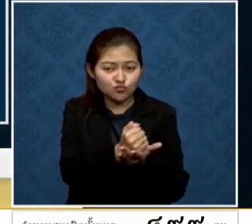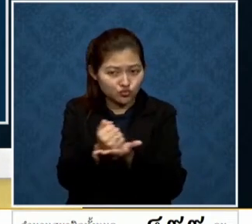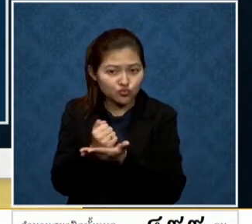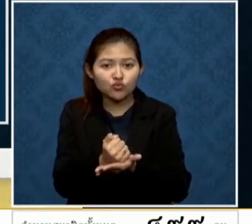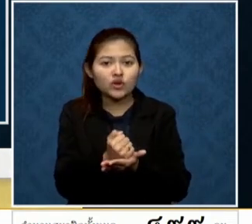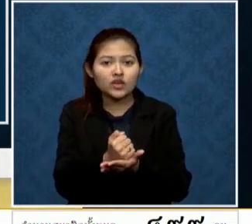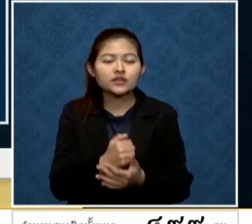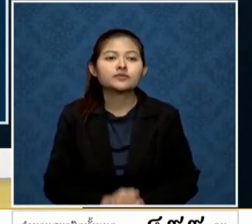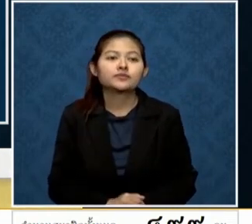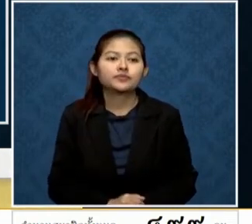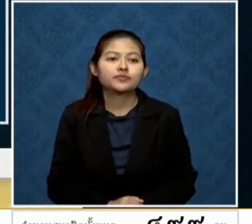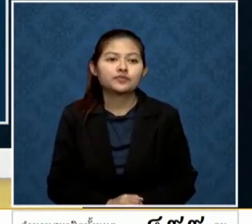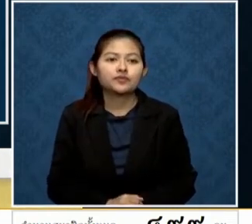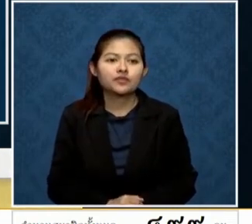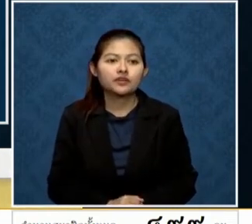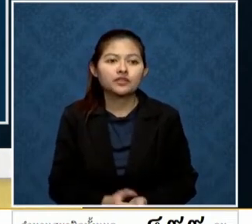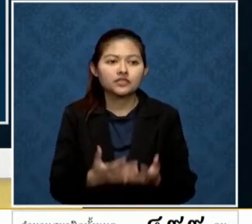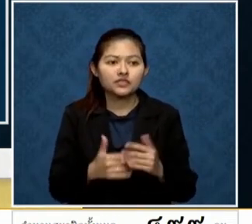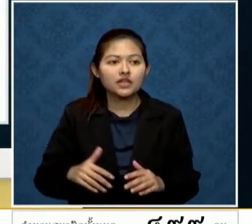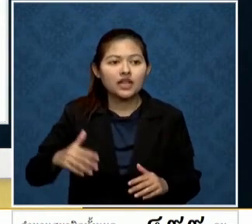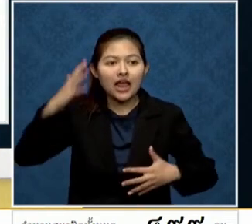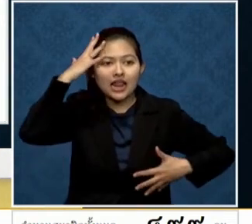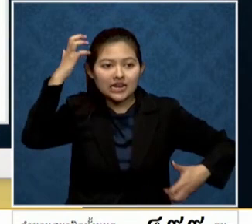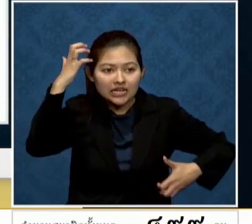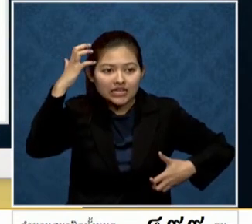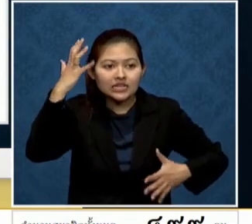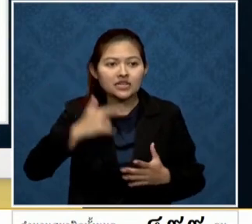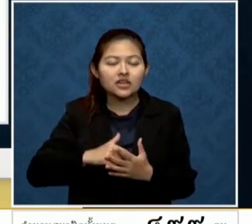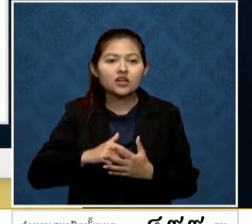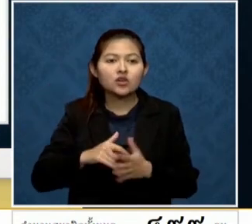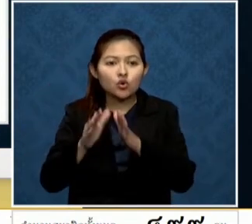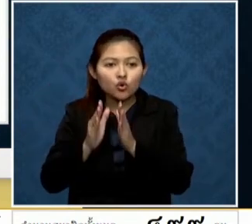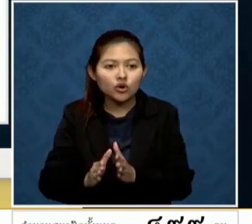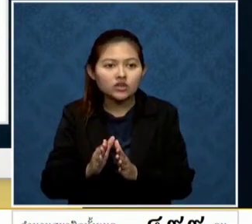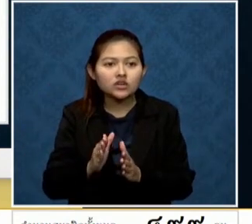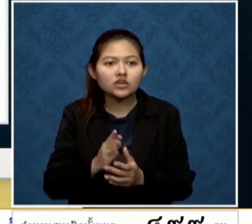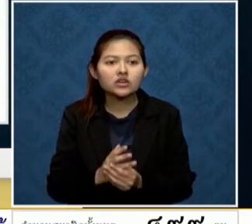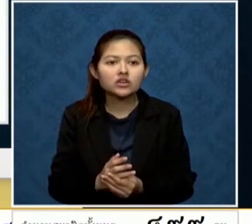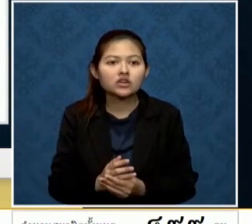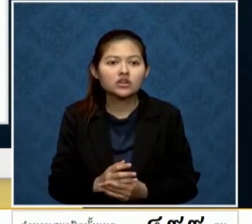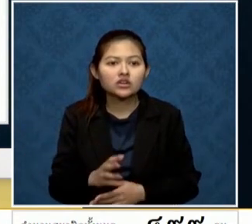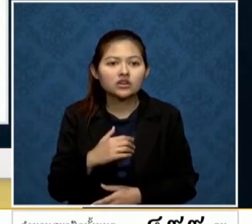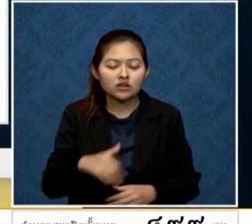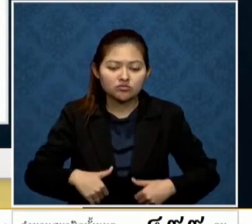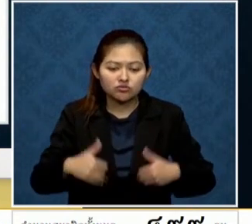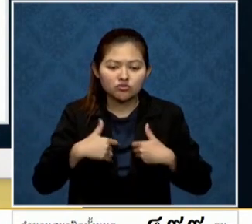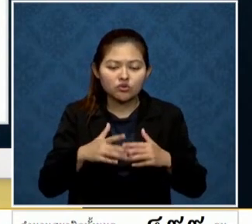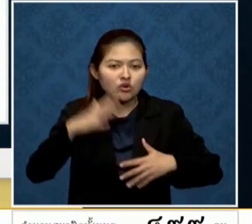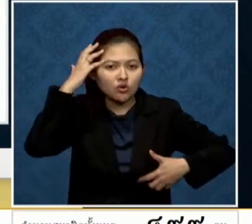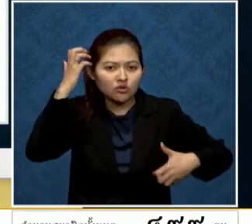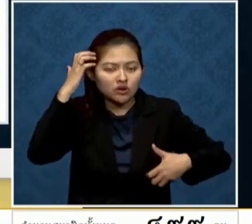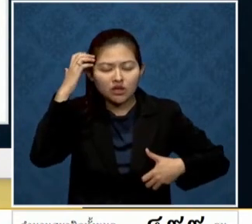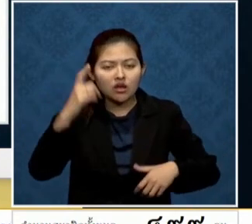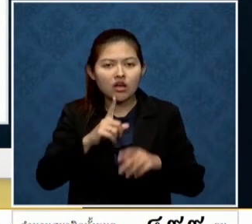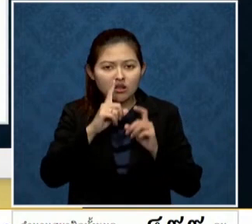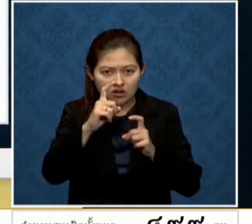นะคะต่อไปนะคะนอกจากลิงนอกจากคนจะเจอปัญหาแล้วเนี่ยลิงเองก็เช่นเดียวกันสวัสดิภาพของลิงก็ไม่ปลอดภัยนะ